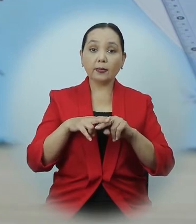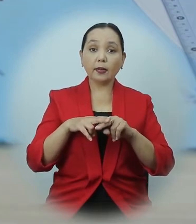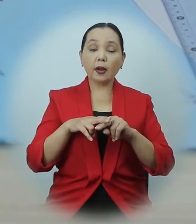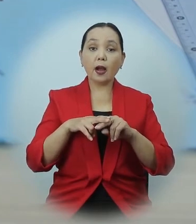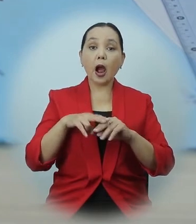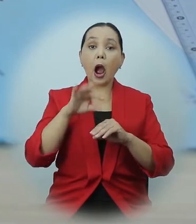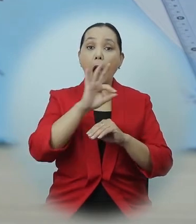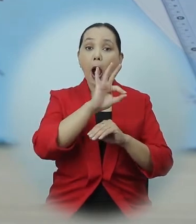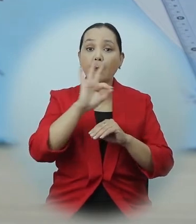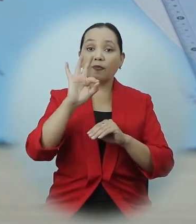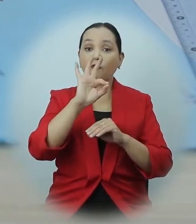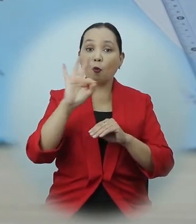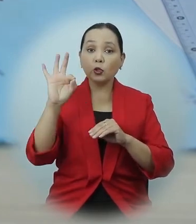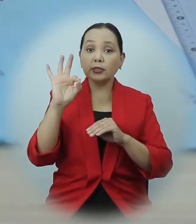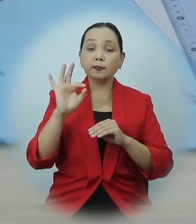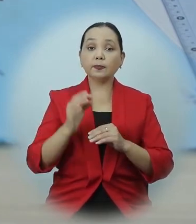обводим